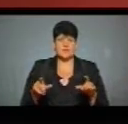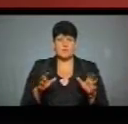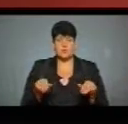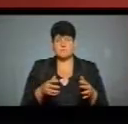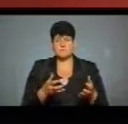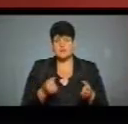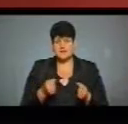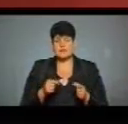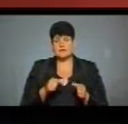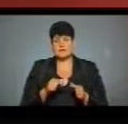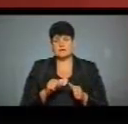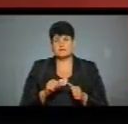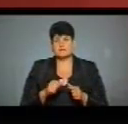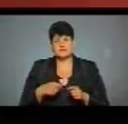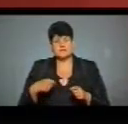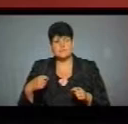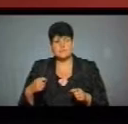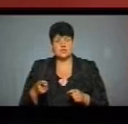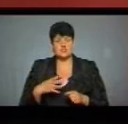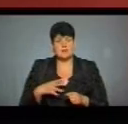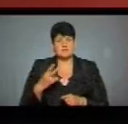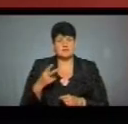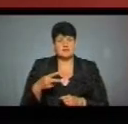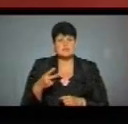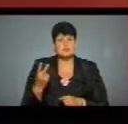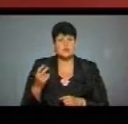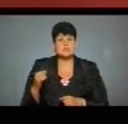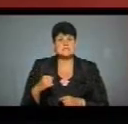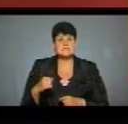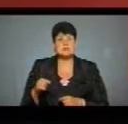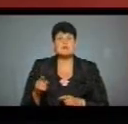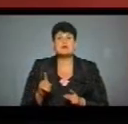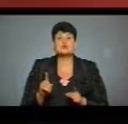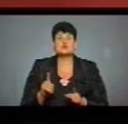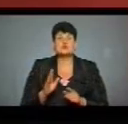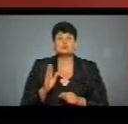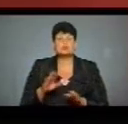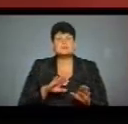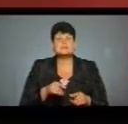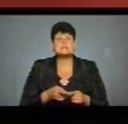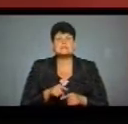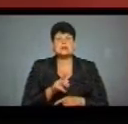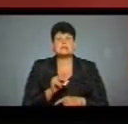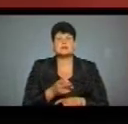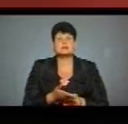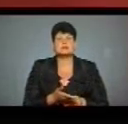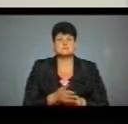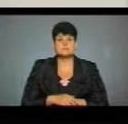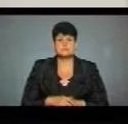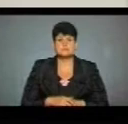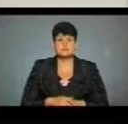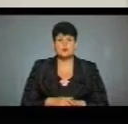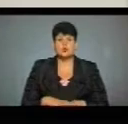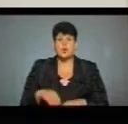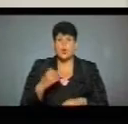про відтермінування. Ну от і ми з нетерпінням чекаємо 22 серпня. Що буде після цієї дати? Ну, основні